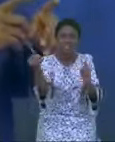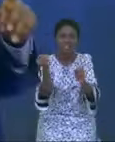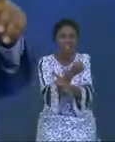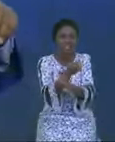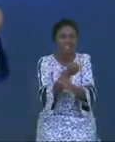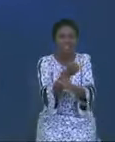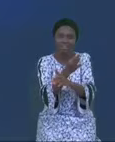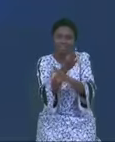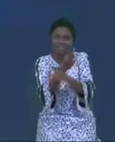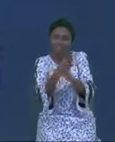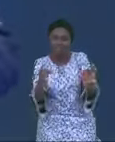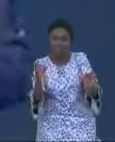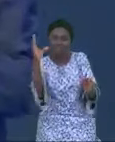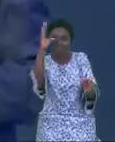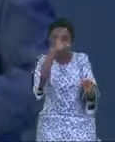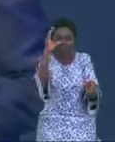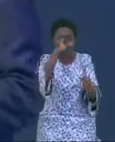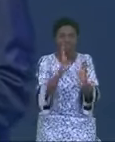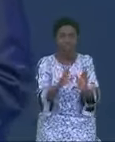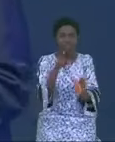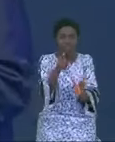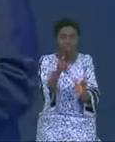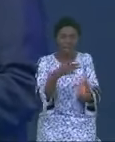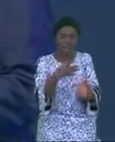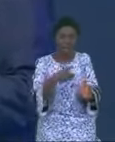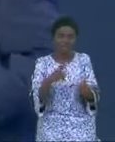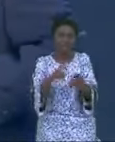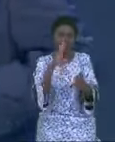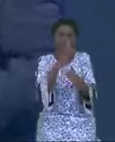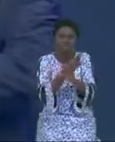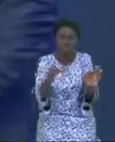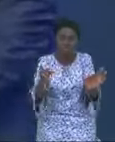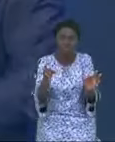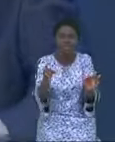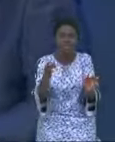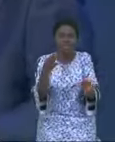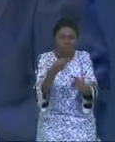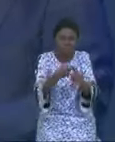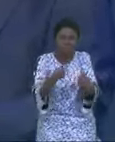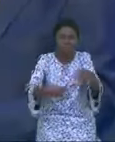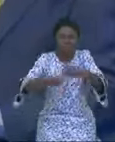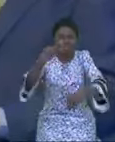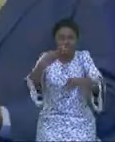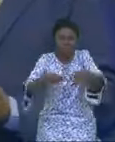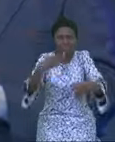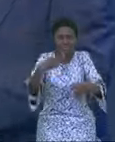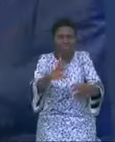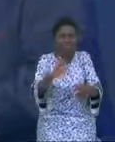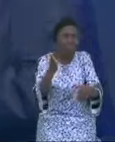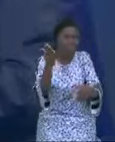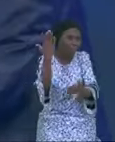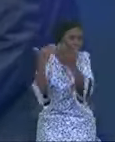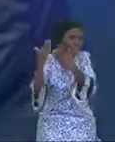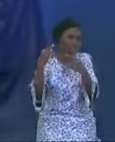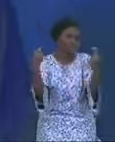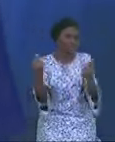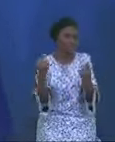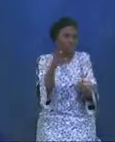liberté vous êtes à franchir du jugement de vos péchés passés vous voulez être libéré du jugement